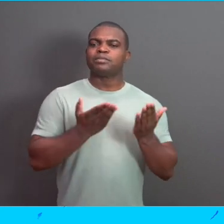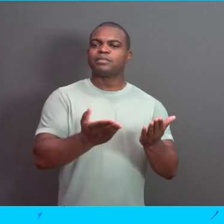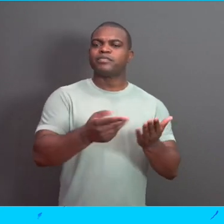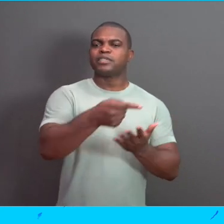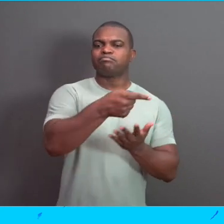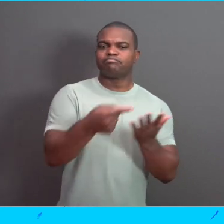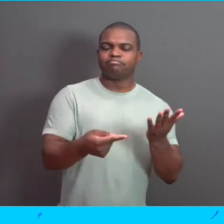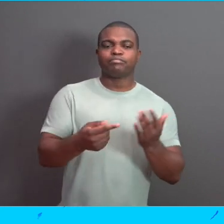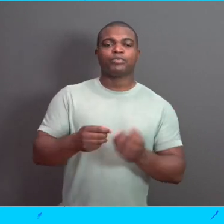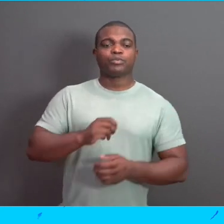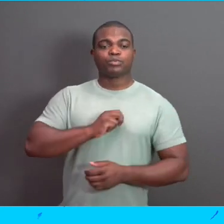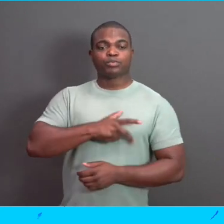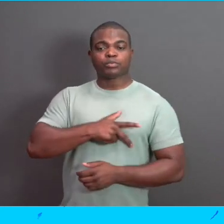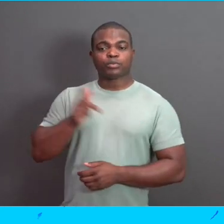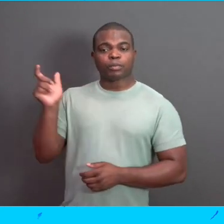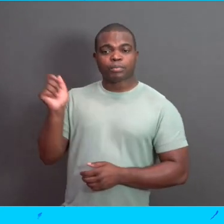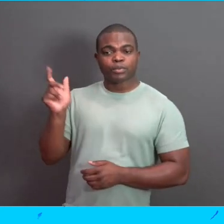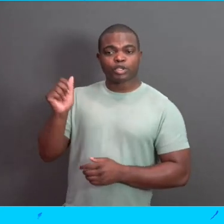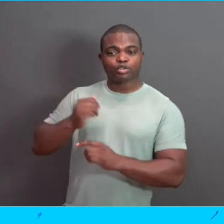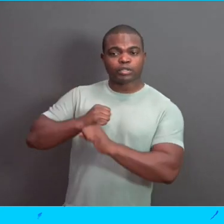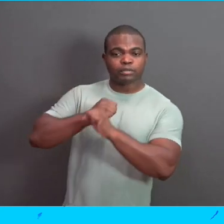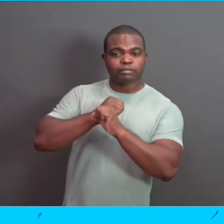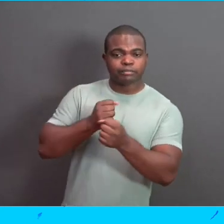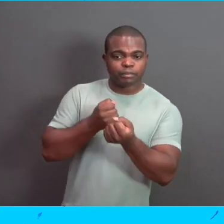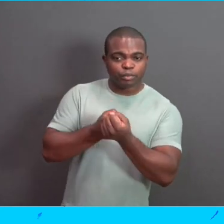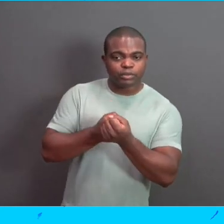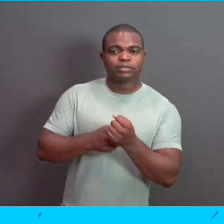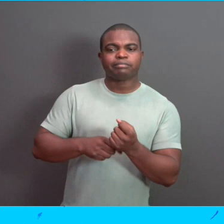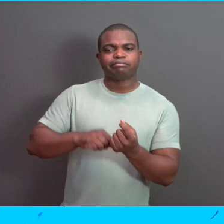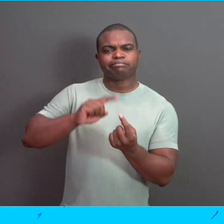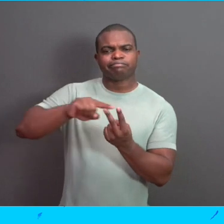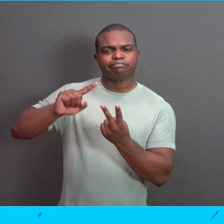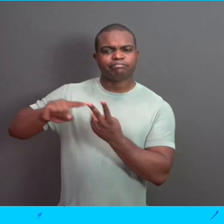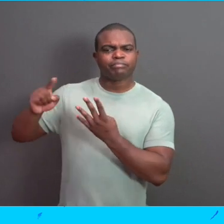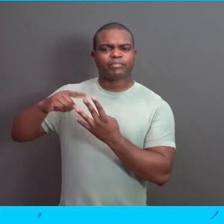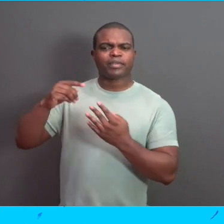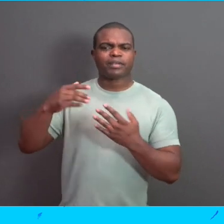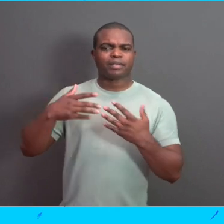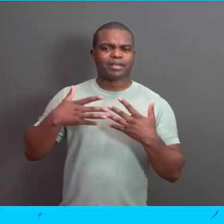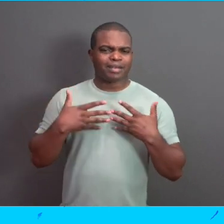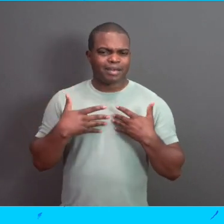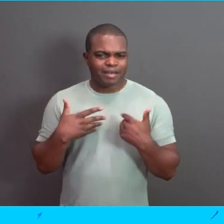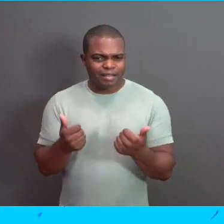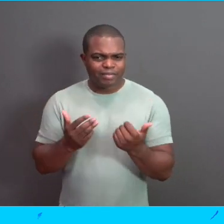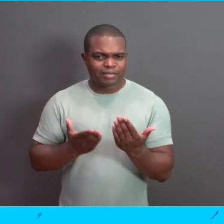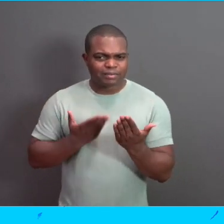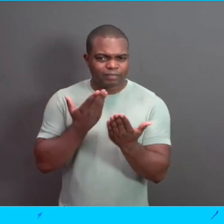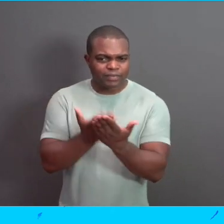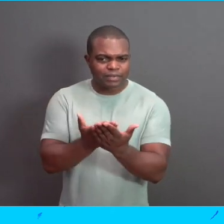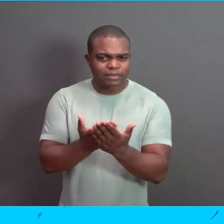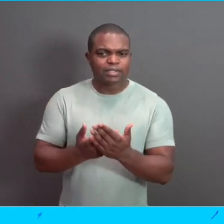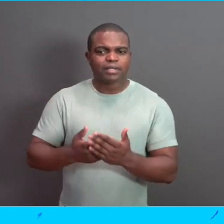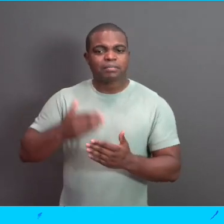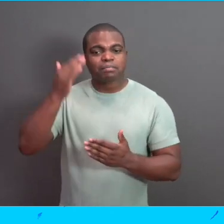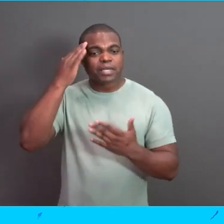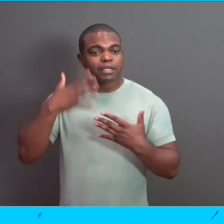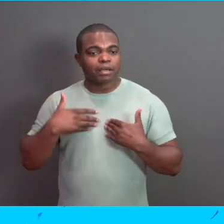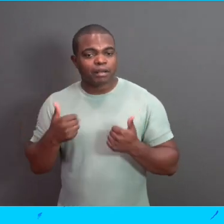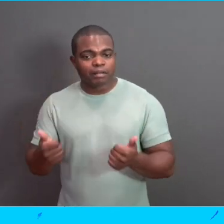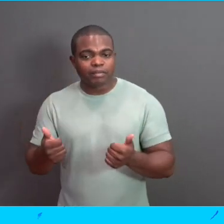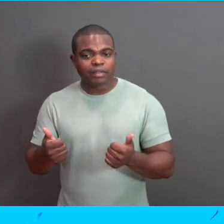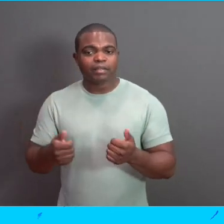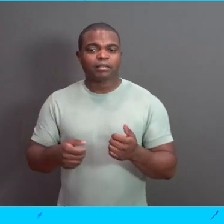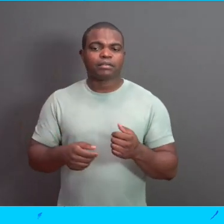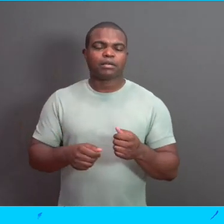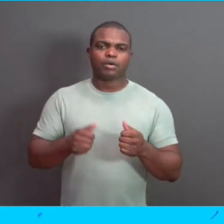pour les jeunes, aussi pour la santé mentale et une éducation de qualité et aussi des services de